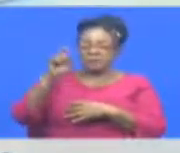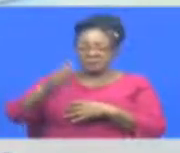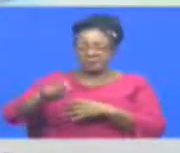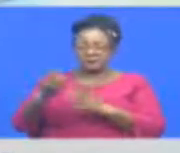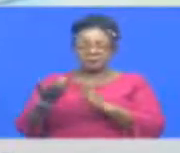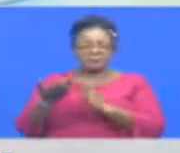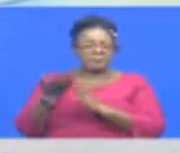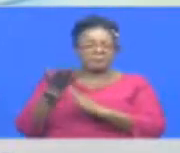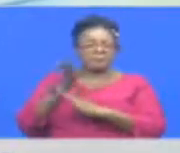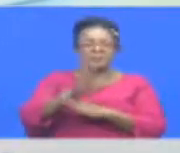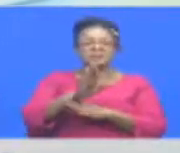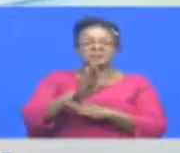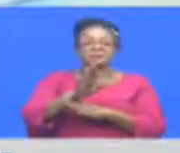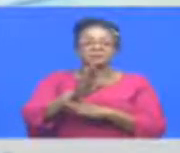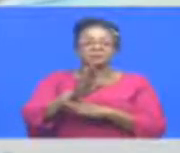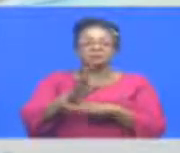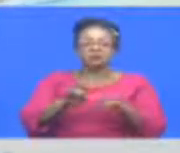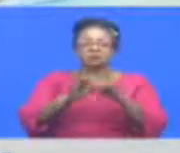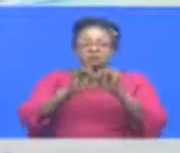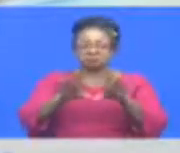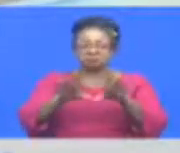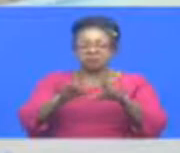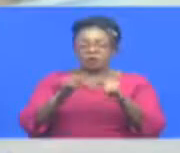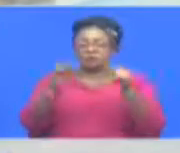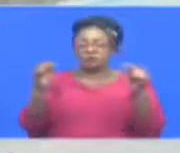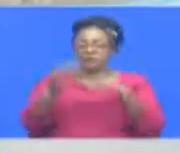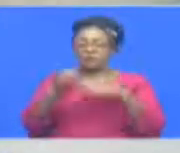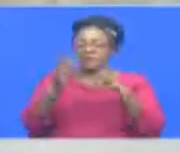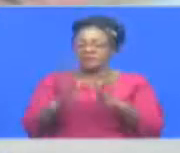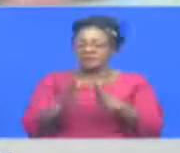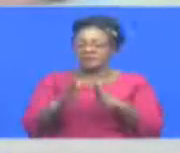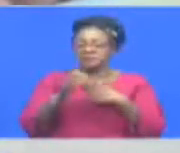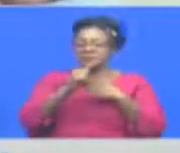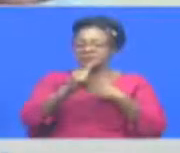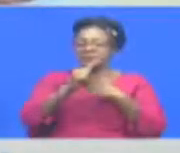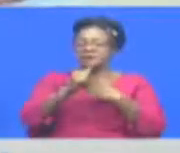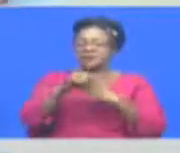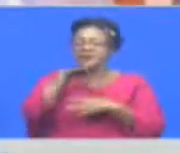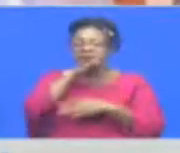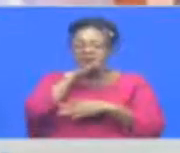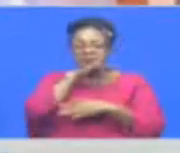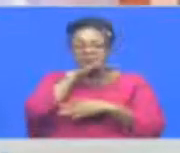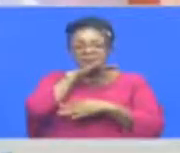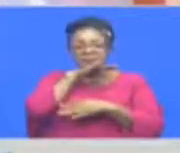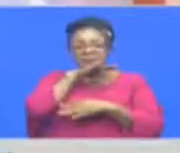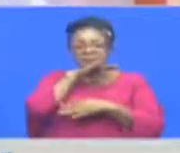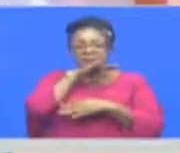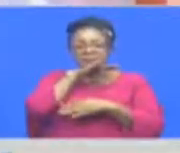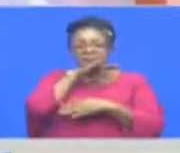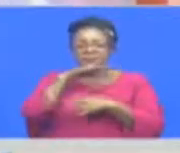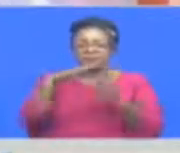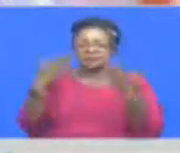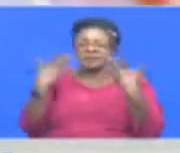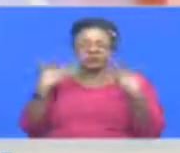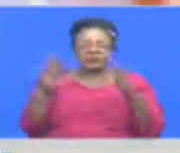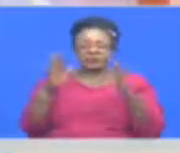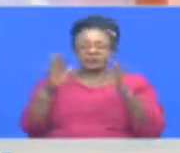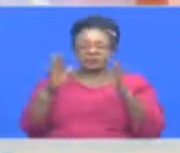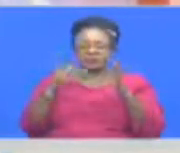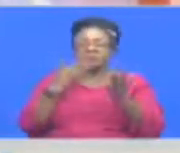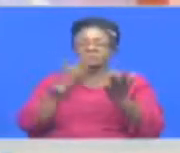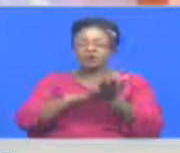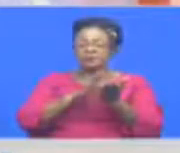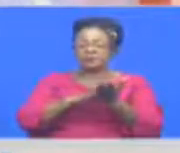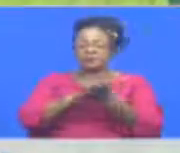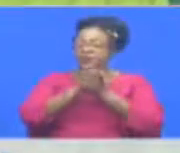wake kwa kuwatema viongozi wa upinzani wakiongozwa na kinara wa ODM Raila Odinga na kukamilisha ahadi za Jubilee